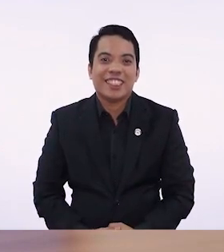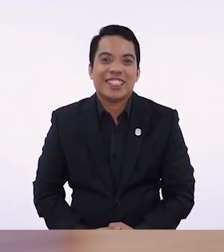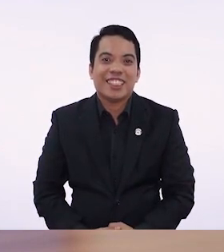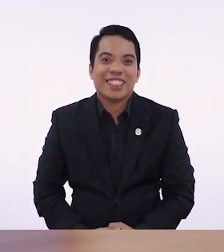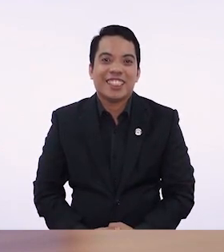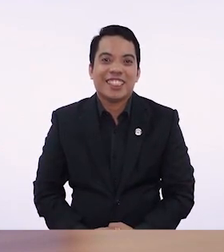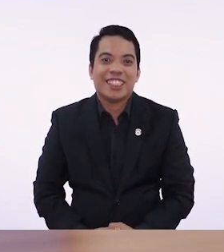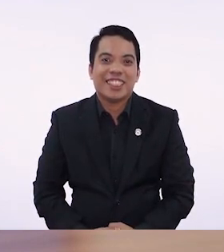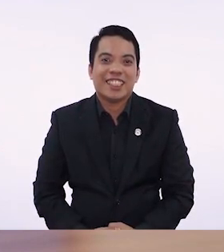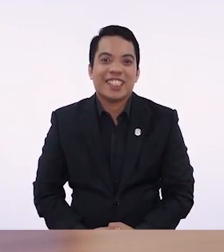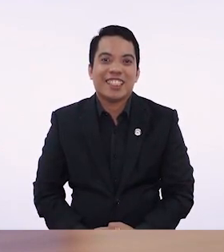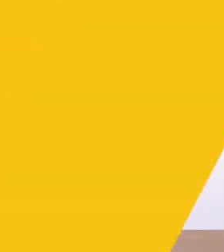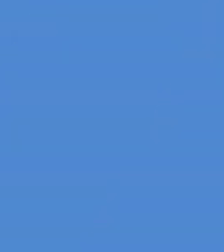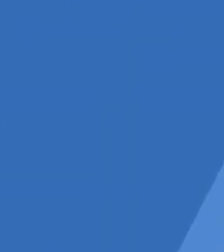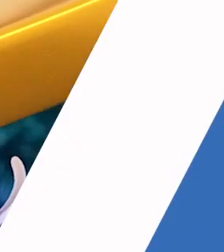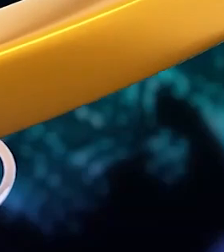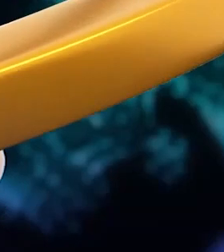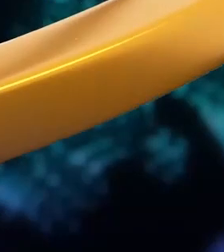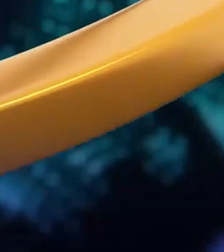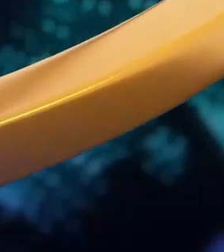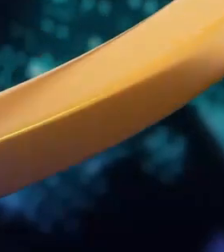back.